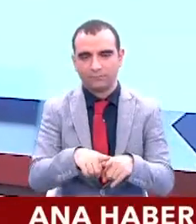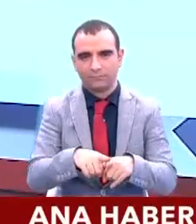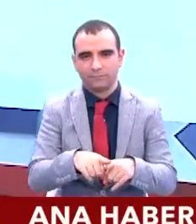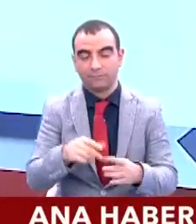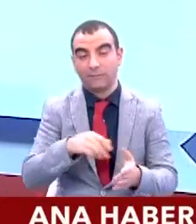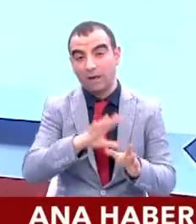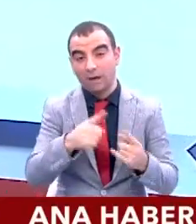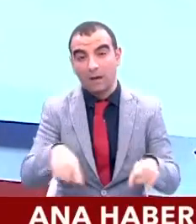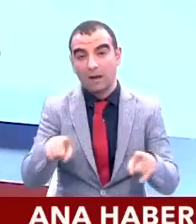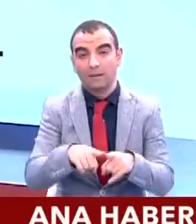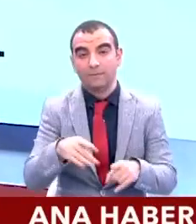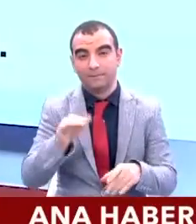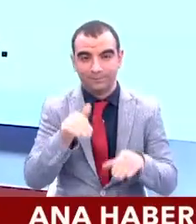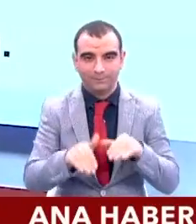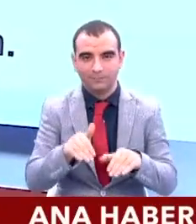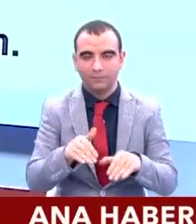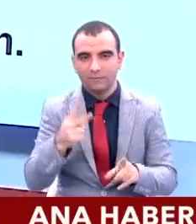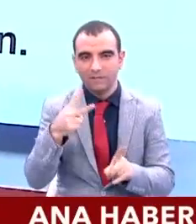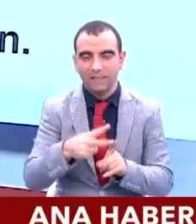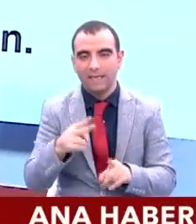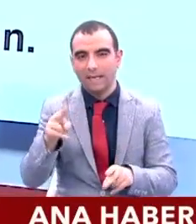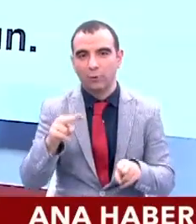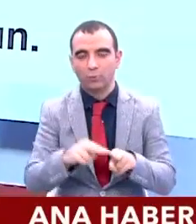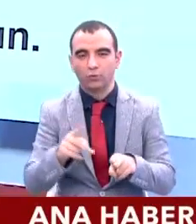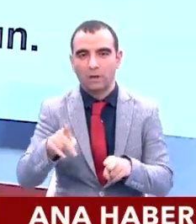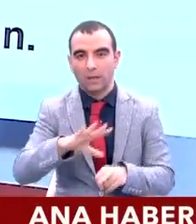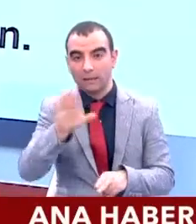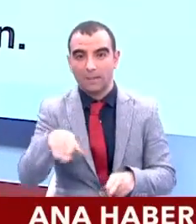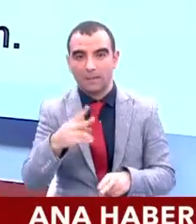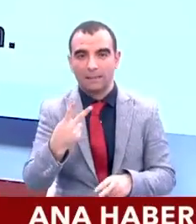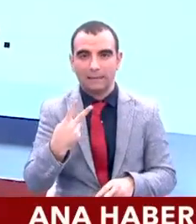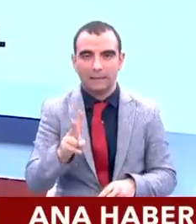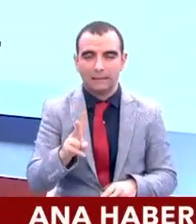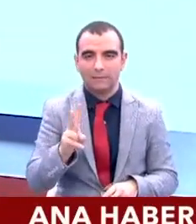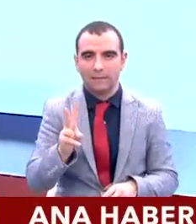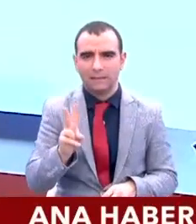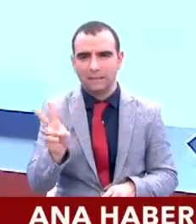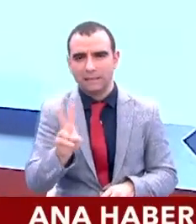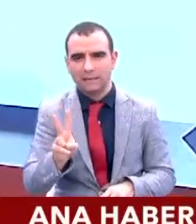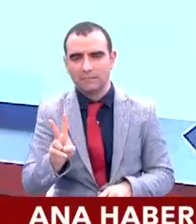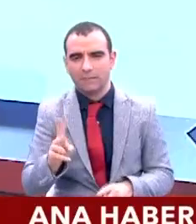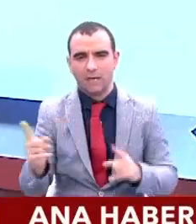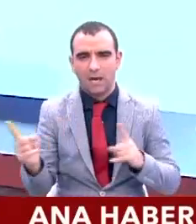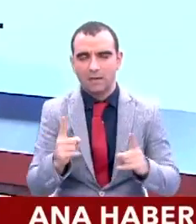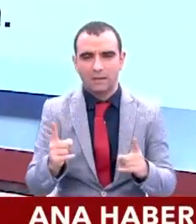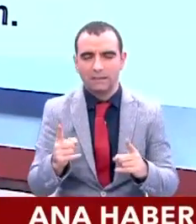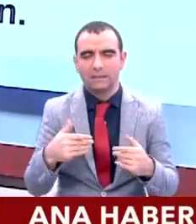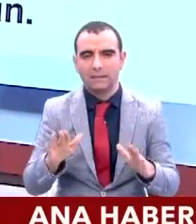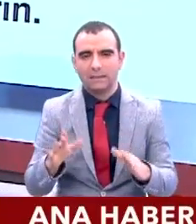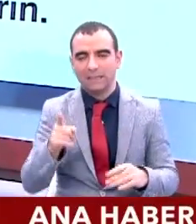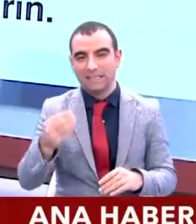tamamı değildi hepsi artık tabii ki seçmen Z kuşağının da tamamı değildi 2002 2020 arası Doğanlar artık onlar da